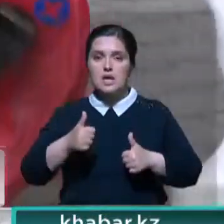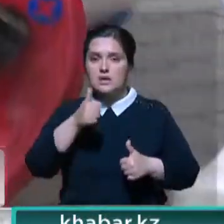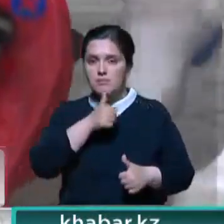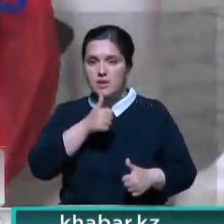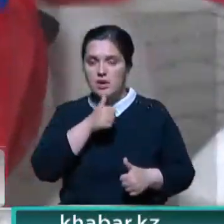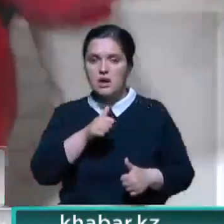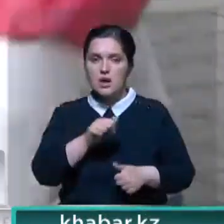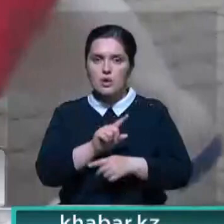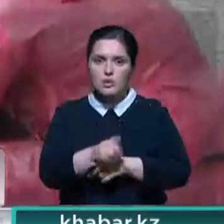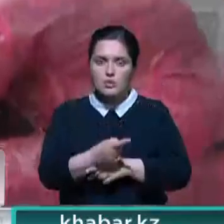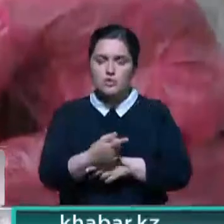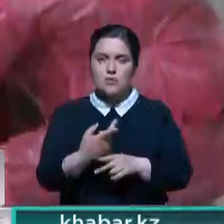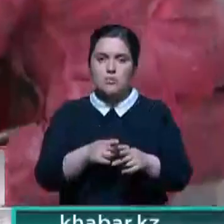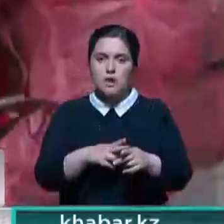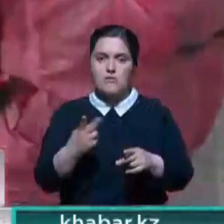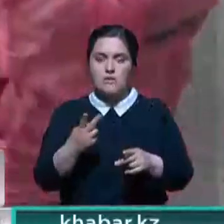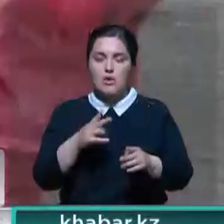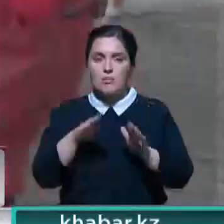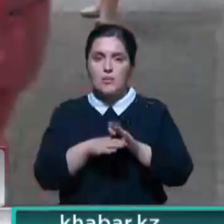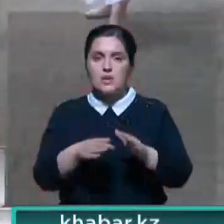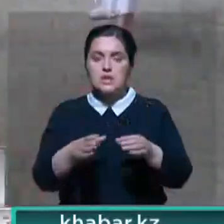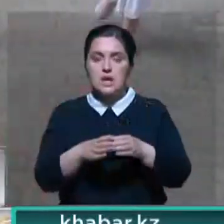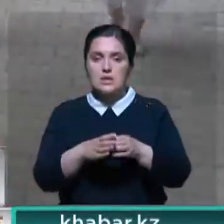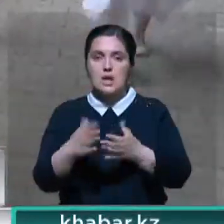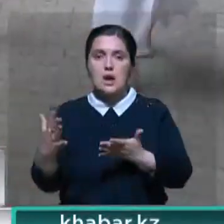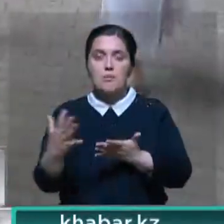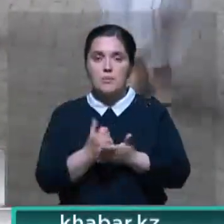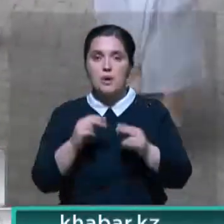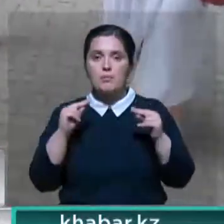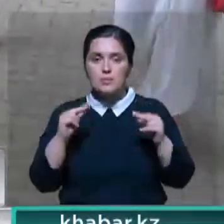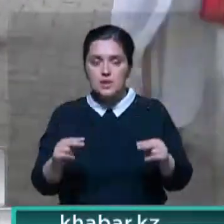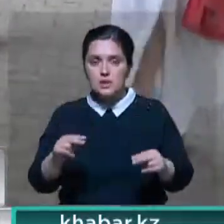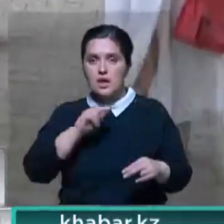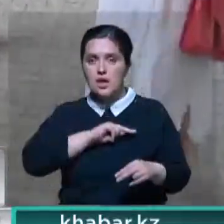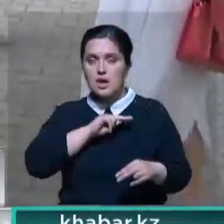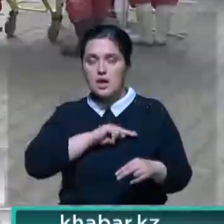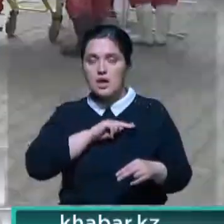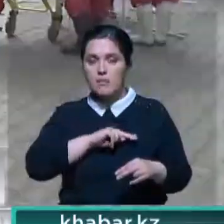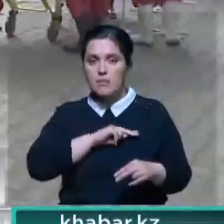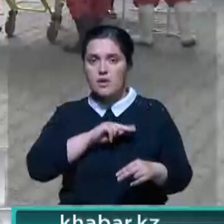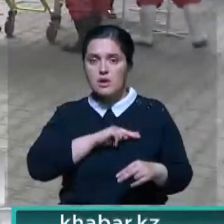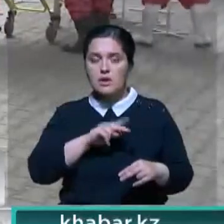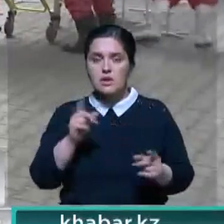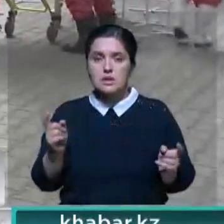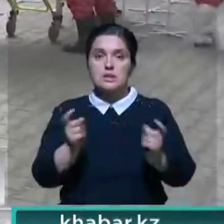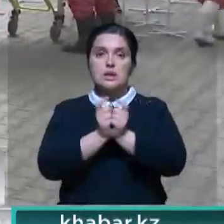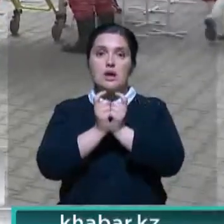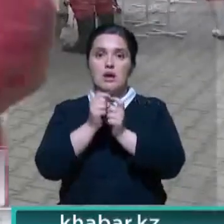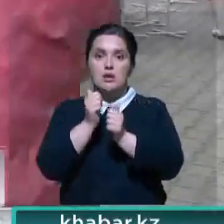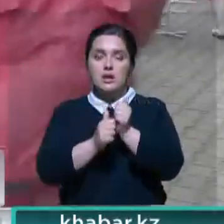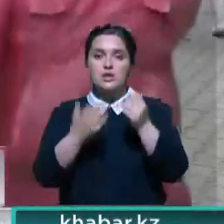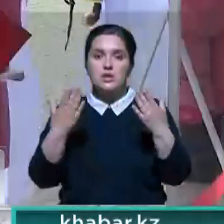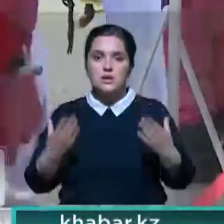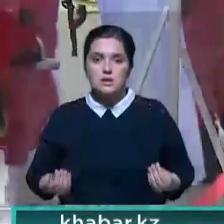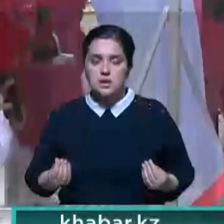испытаний. Лучшими признали фельдшеров второй подстанции. Победители признаются, они отработали случаи, с которыми сталкиваются чуть ли не каждый день.